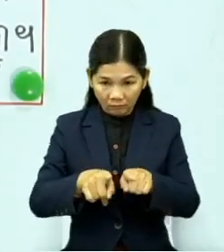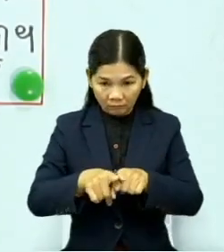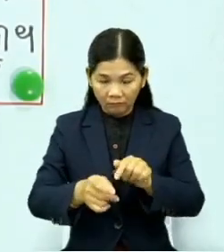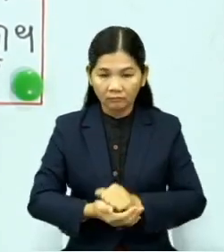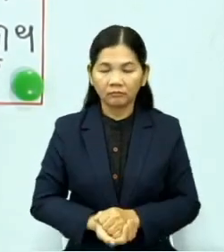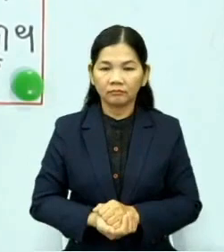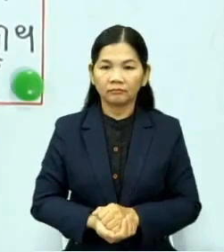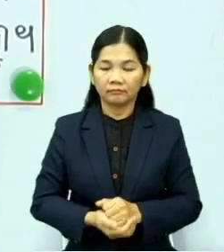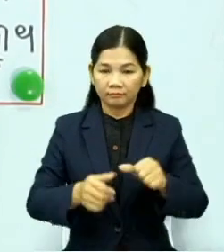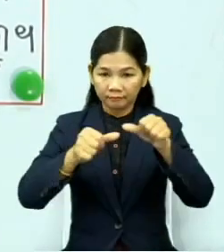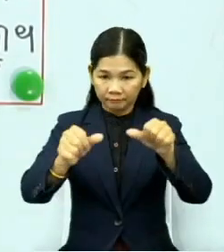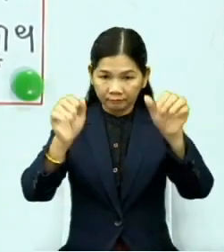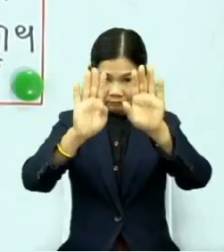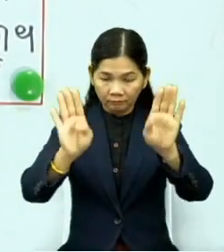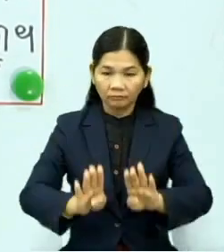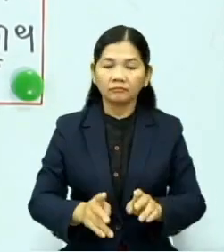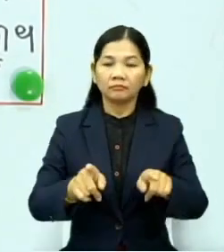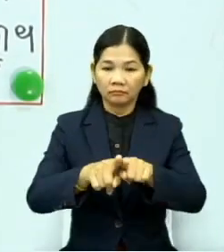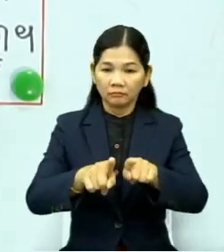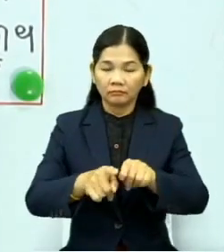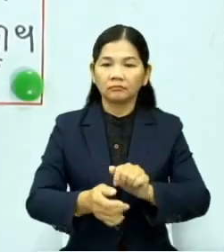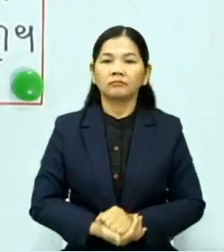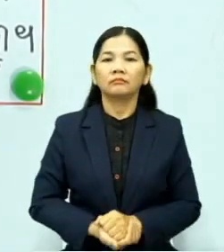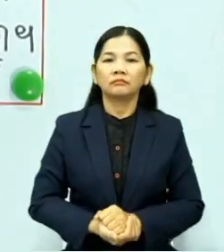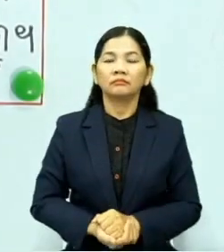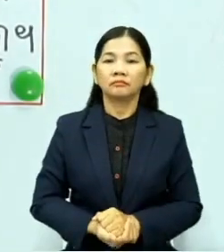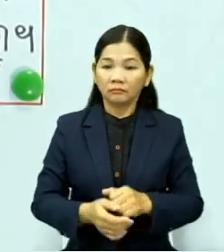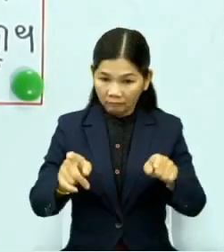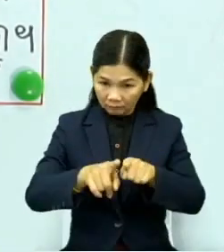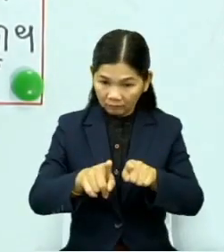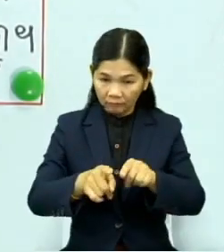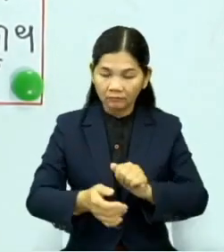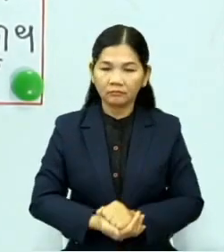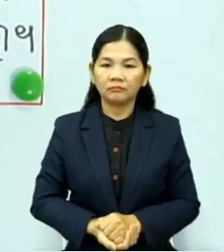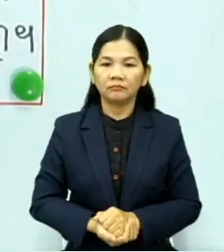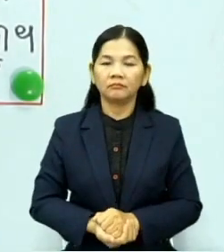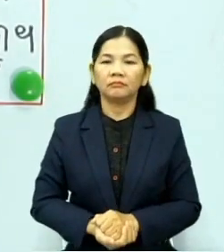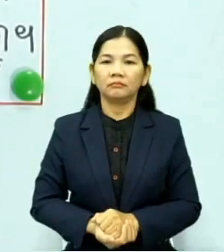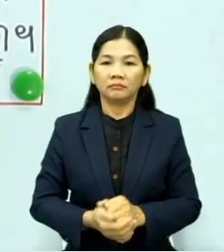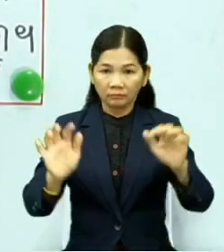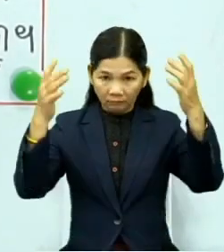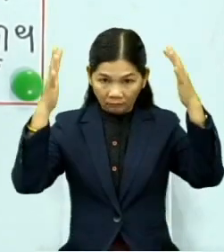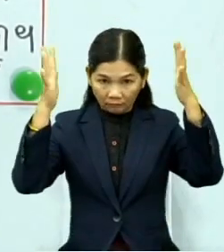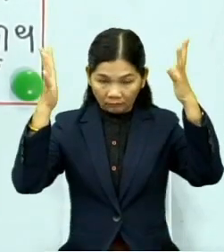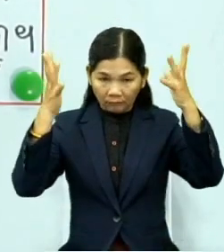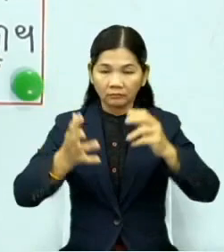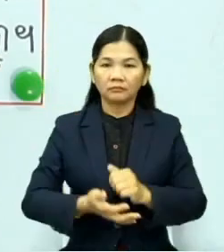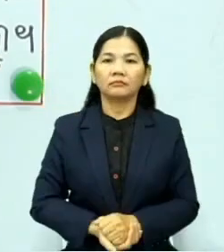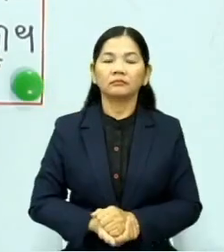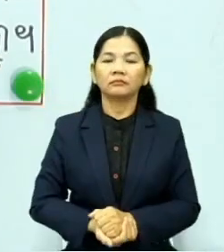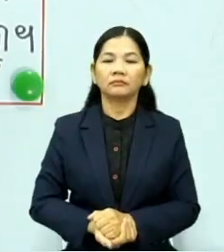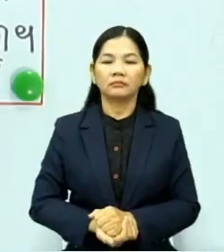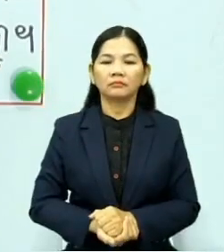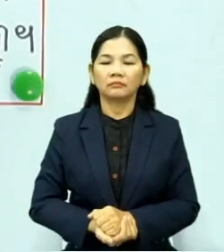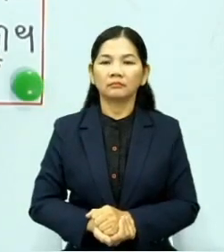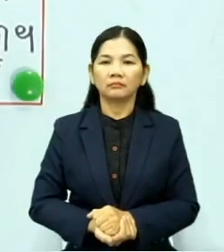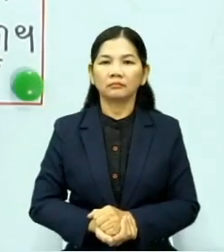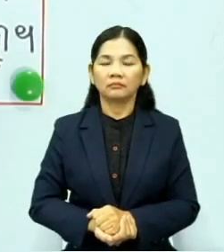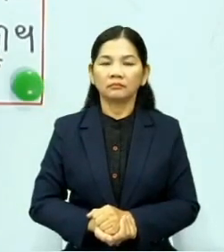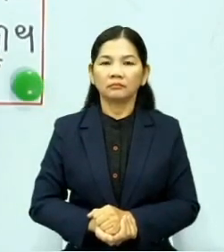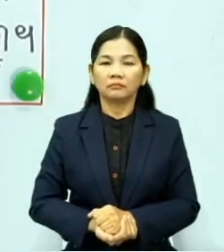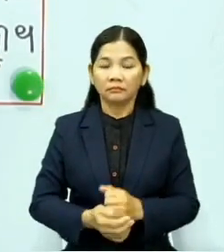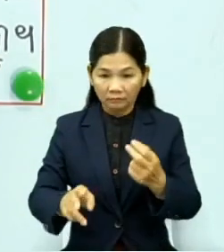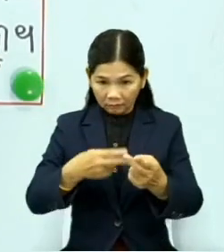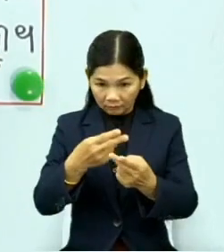ម្លើយដែលអ្នកគ្រូបានបិទនៅលើក្តារខៀនទេកូនចាដូចណាកូនណាចាអញ្ចឹងយើងតែដៃអបអរសាទរទាំងអស់គ្នាចា